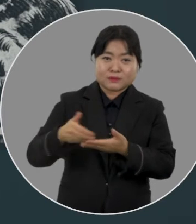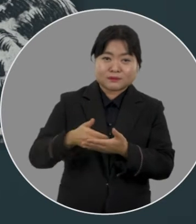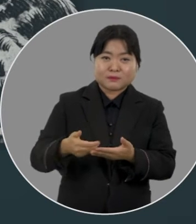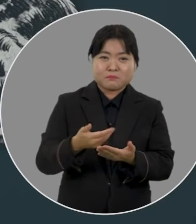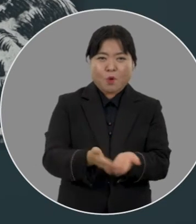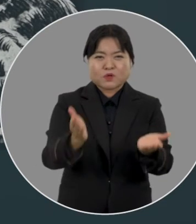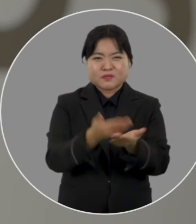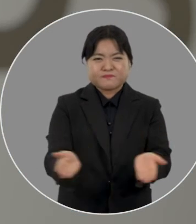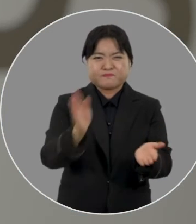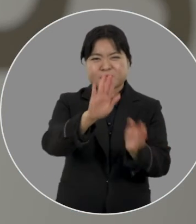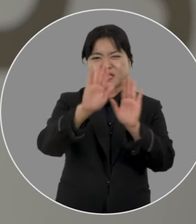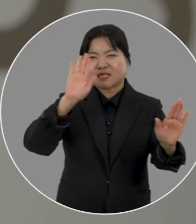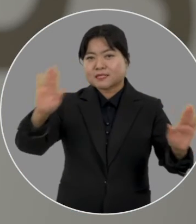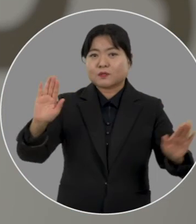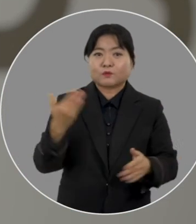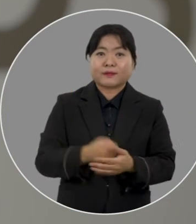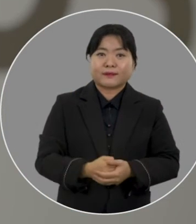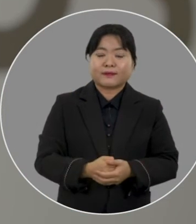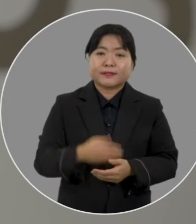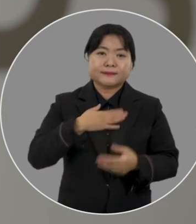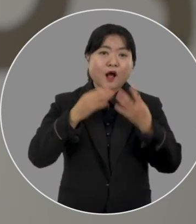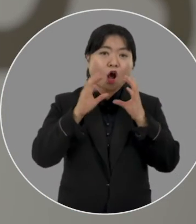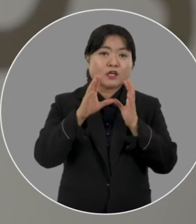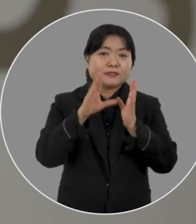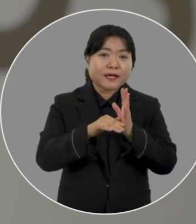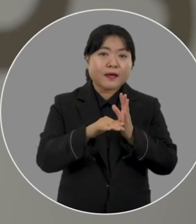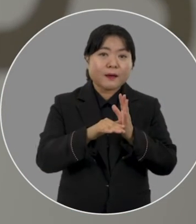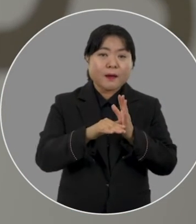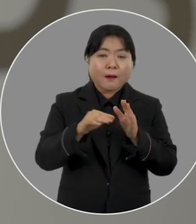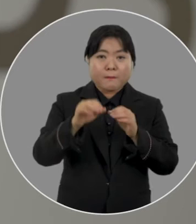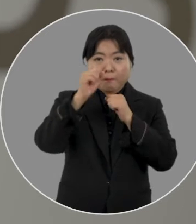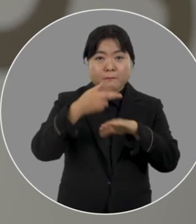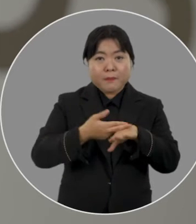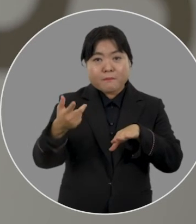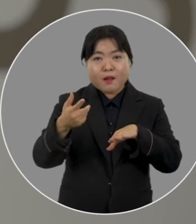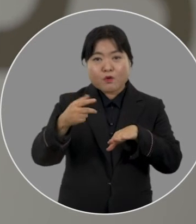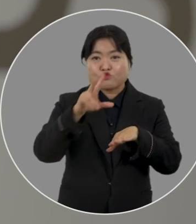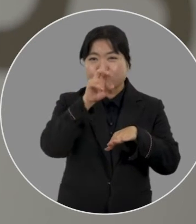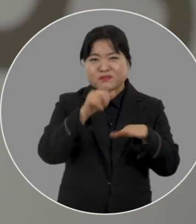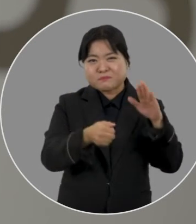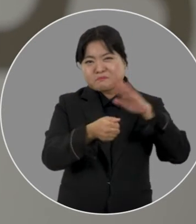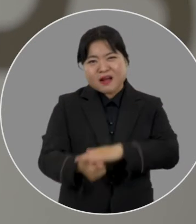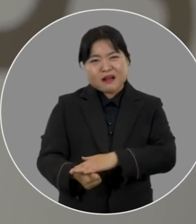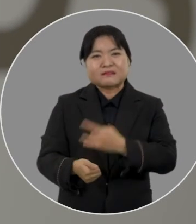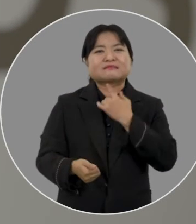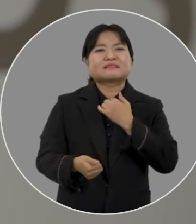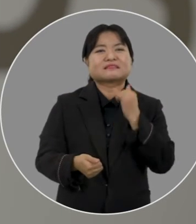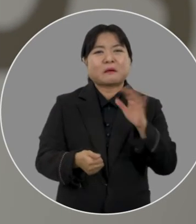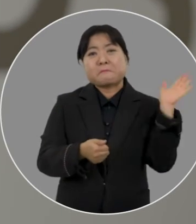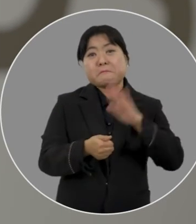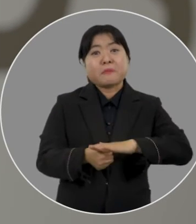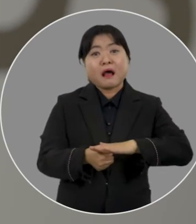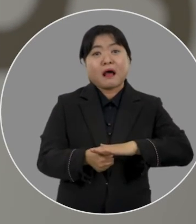보급이 되기 시작하죠. 제가 어릴 때 한번 맨발로 쥐를 밟아봤어요. 딱